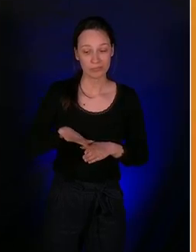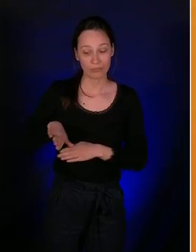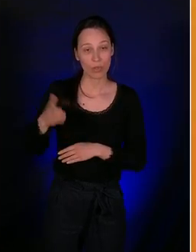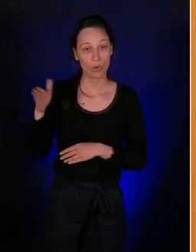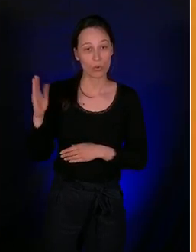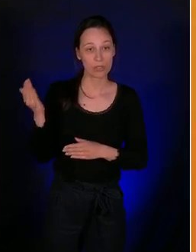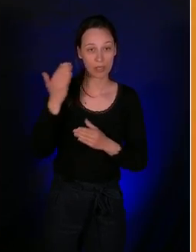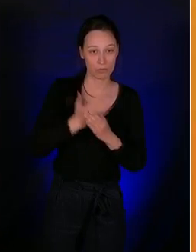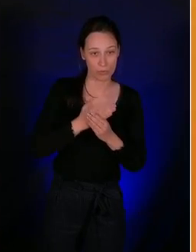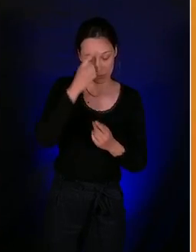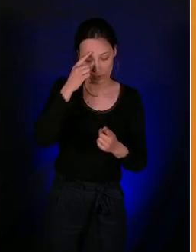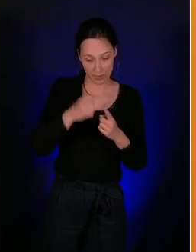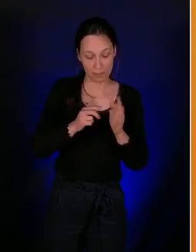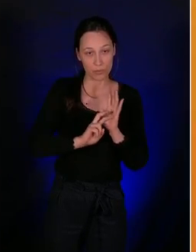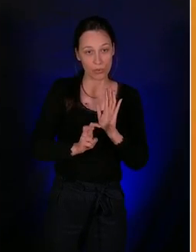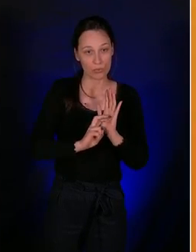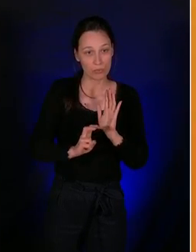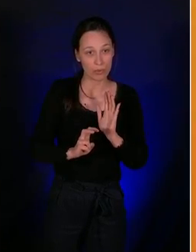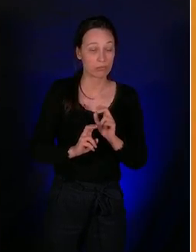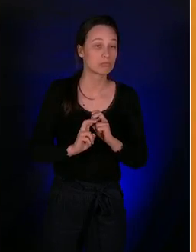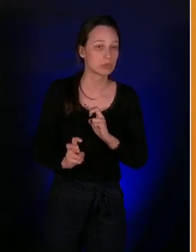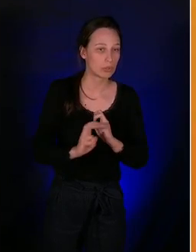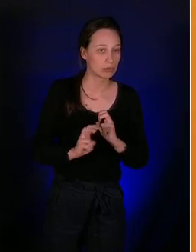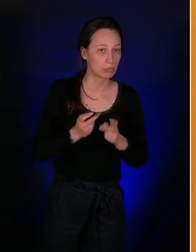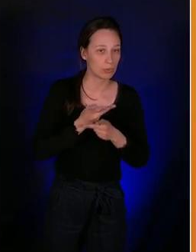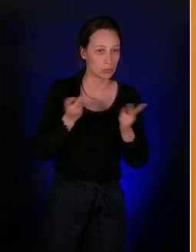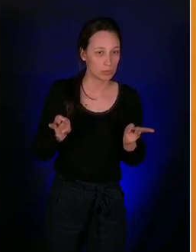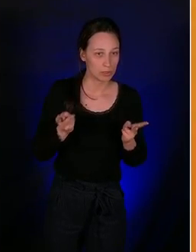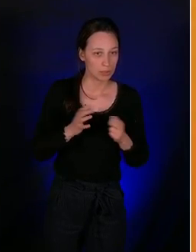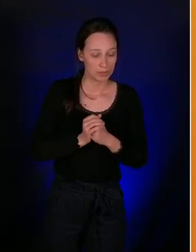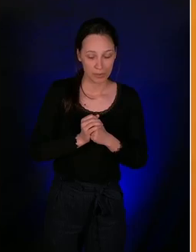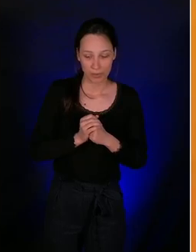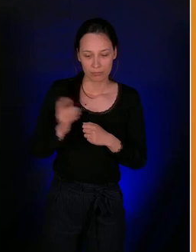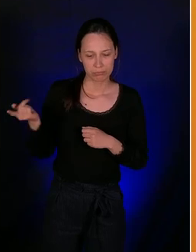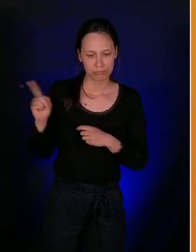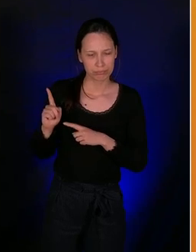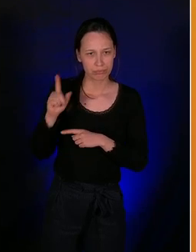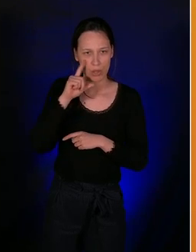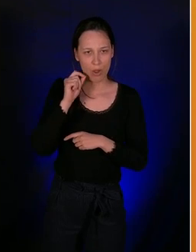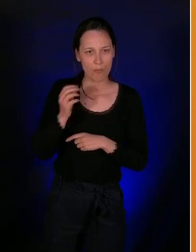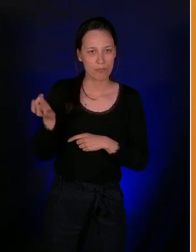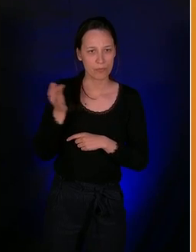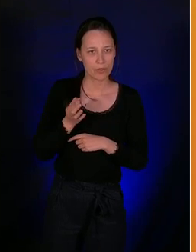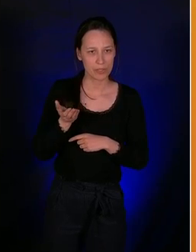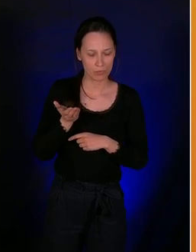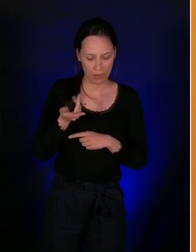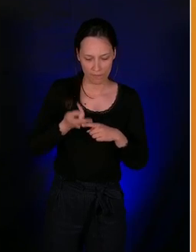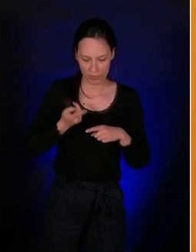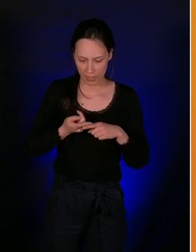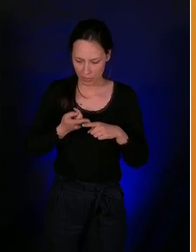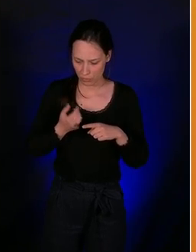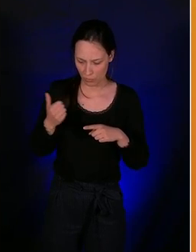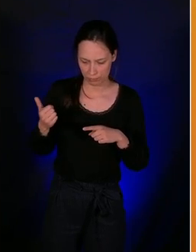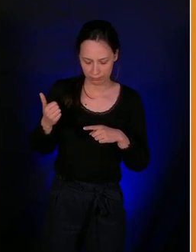publics avec un camarade qui a dit que leur fédération était dans un travail sur ces aspects-là, sur